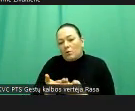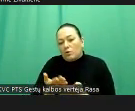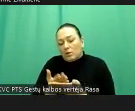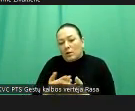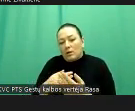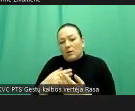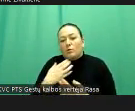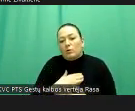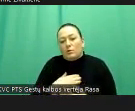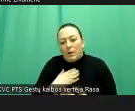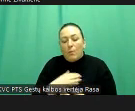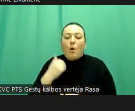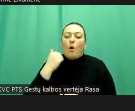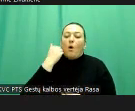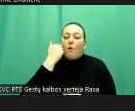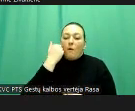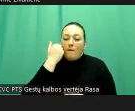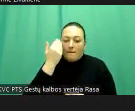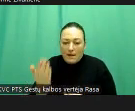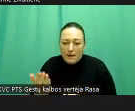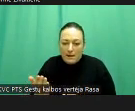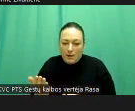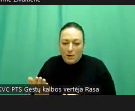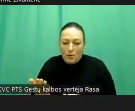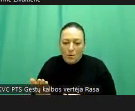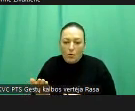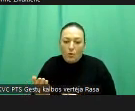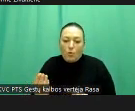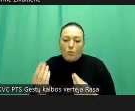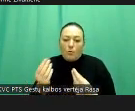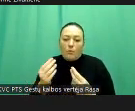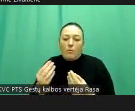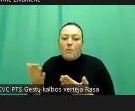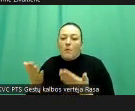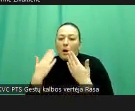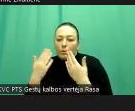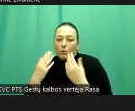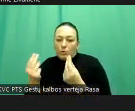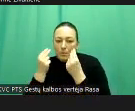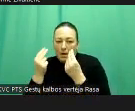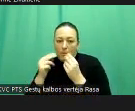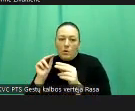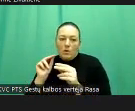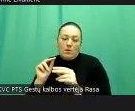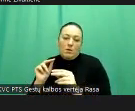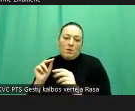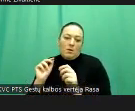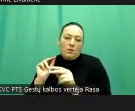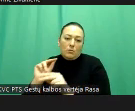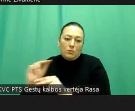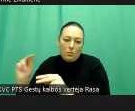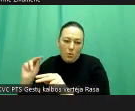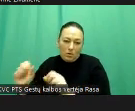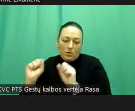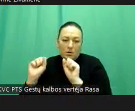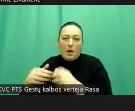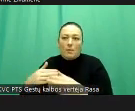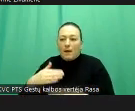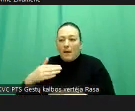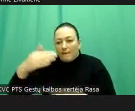teorijos esmė, o vėliau perkelti šitą supratimą į gamtos mokslų dėstymą, kas vėliau, galima